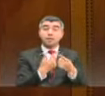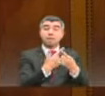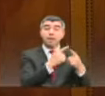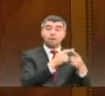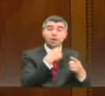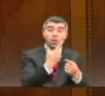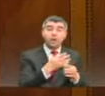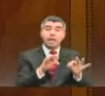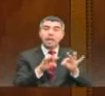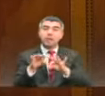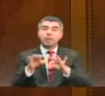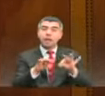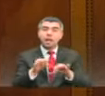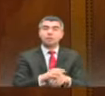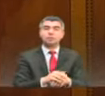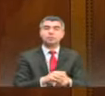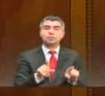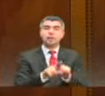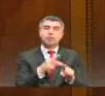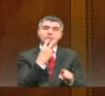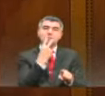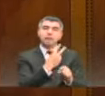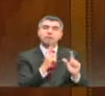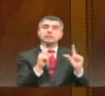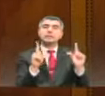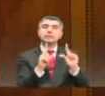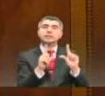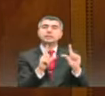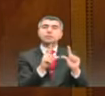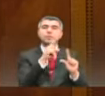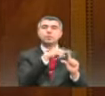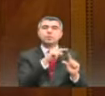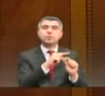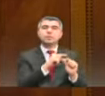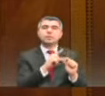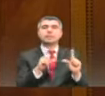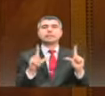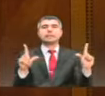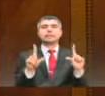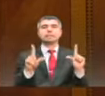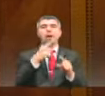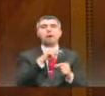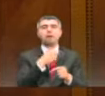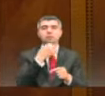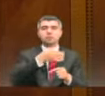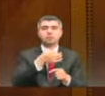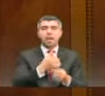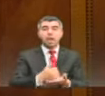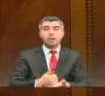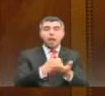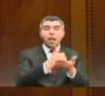أهمها تنويع وإغناء المشهد السمعي البصري والسينمائي المغربي، تعزيز الدعم الموجه